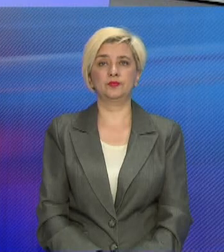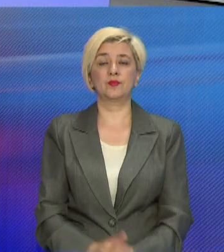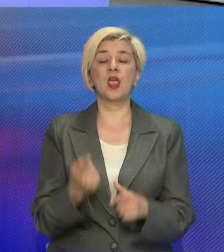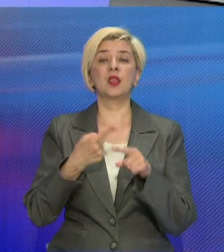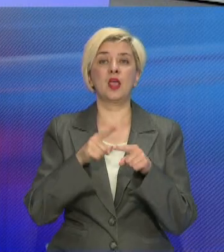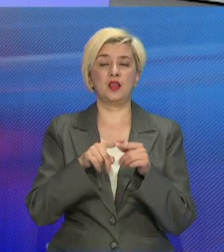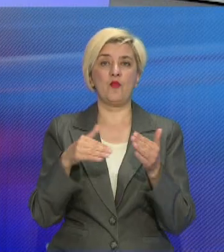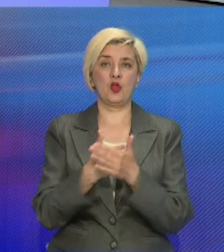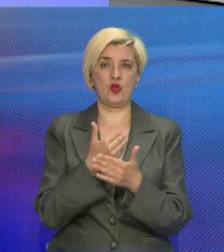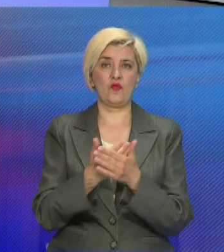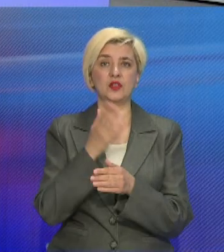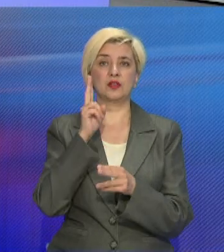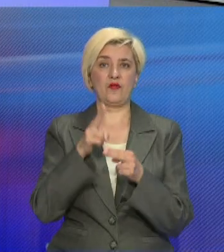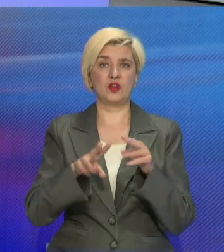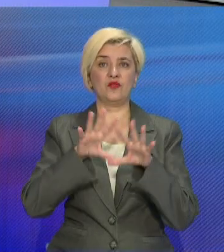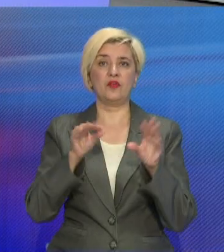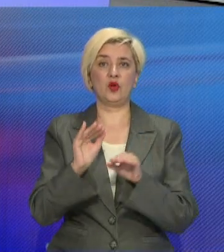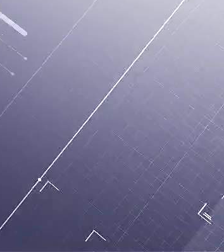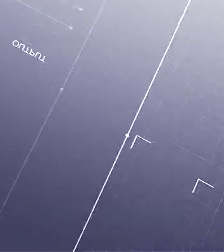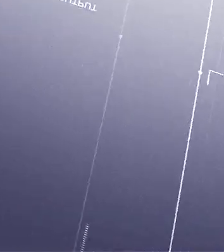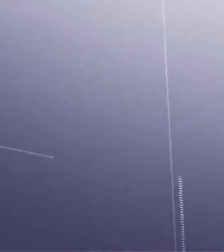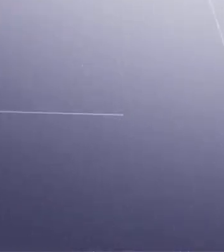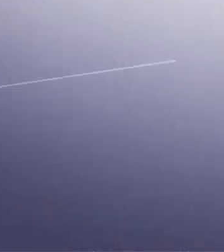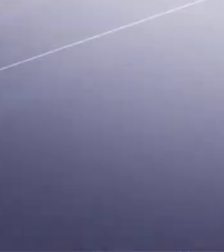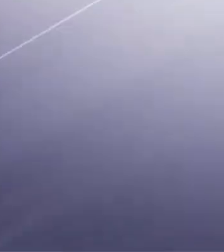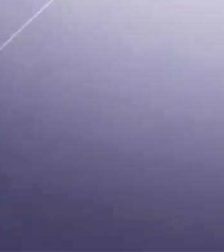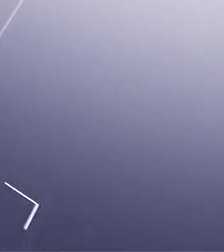І на гэтым мы з вамі развітваемся. Усяго добрага.